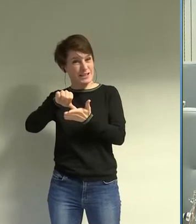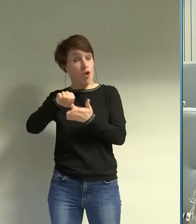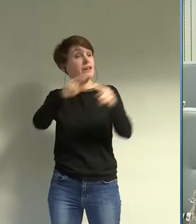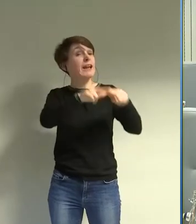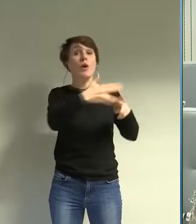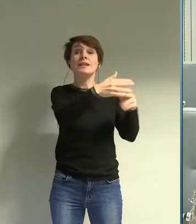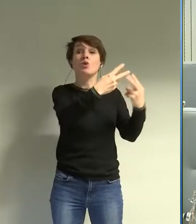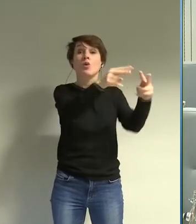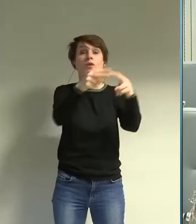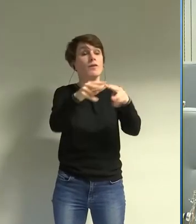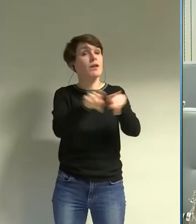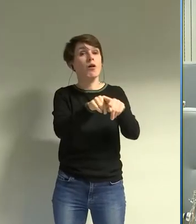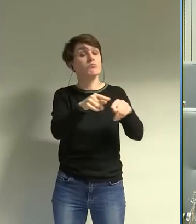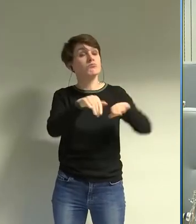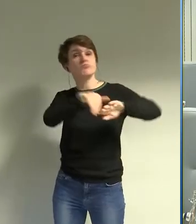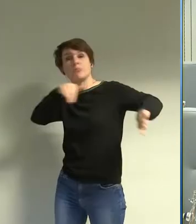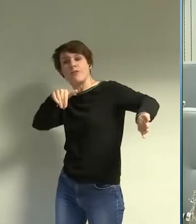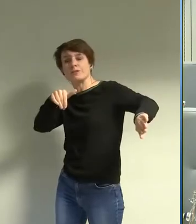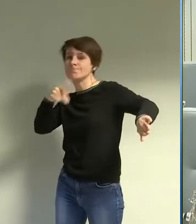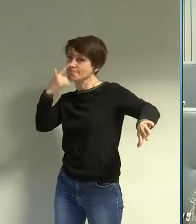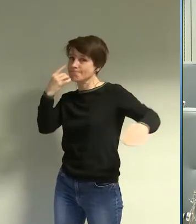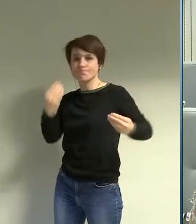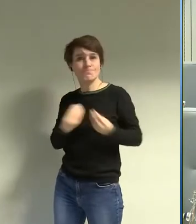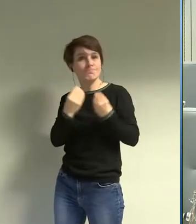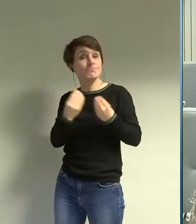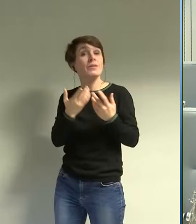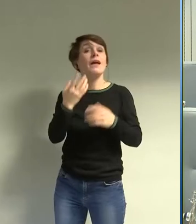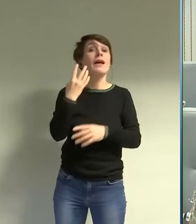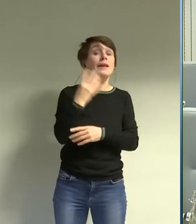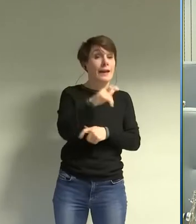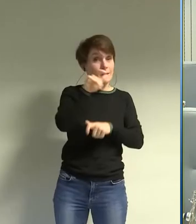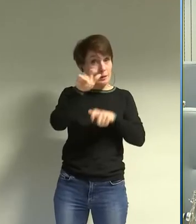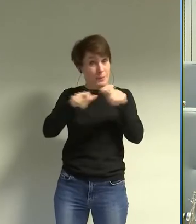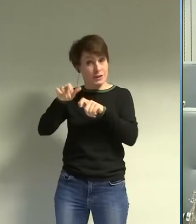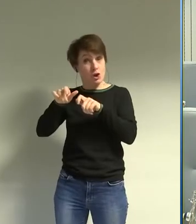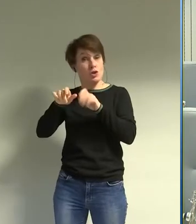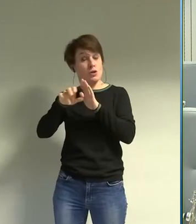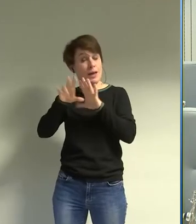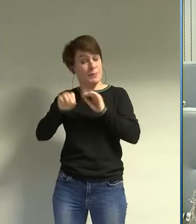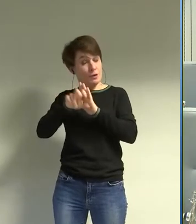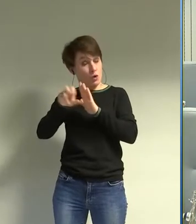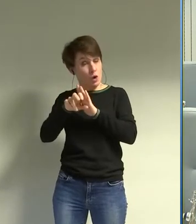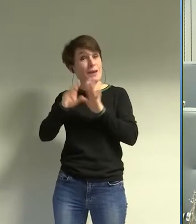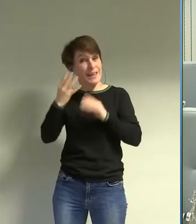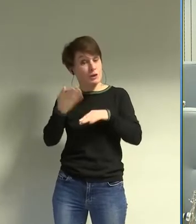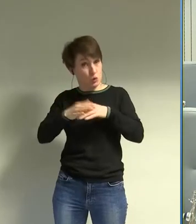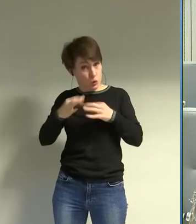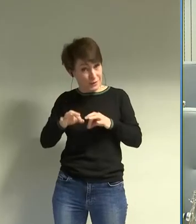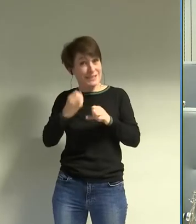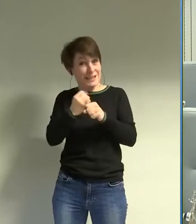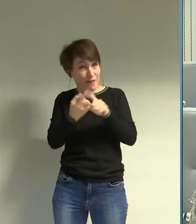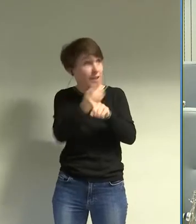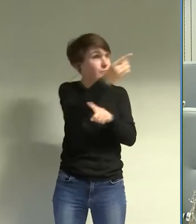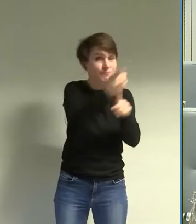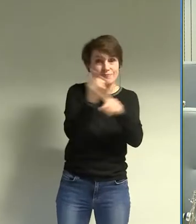de notre agglomération quand on sait que 4 grenoble à sion 10 travaillent en dehors de la commune on ne peut que s'interroger enfin d'un point de vue